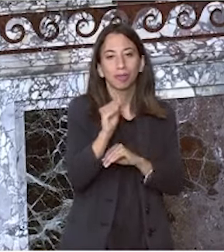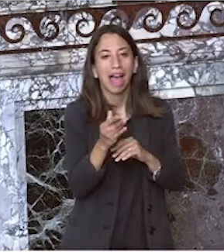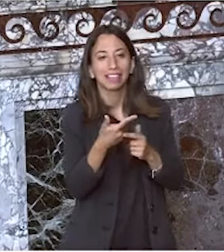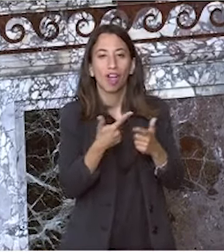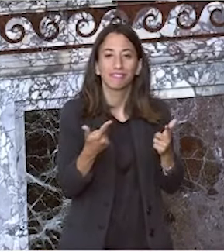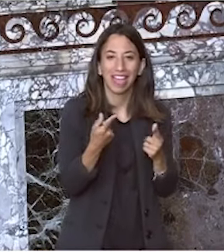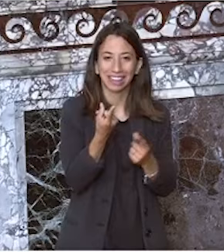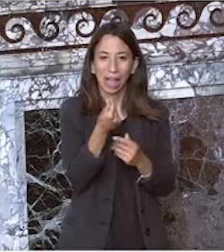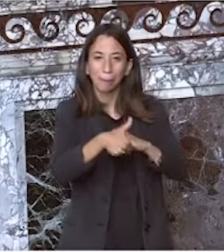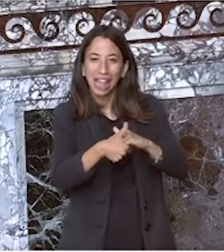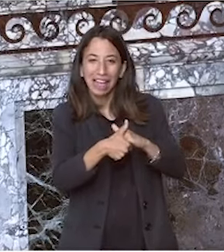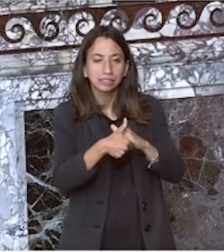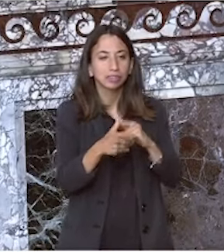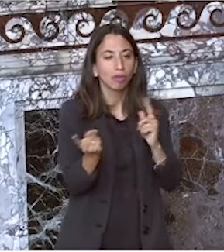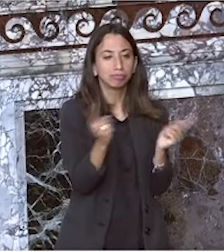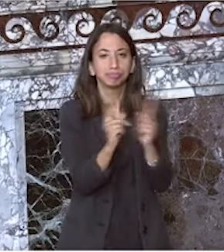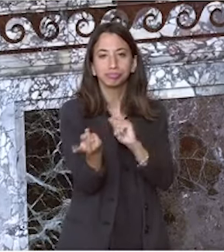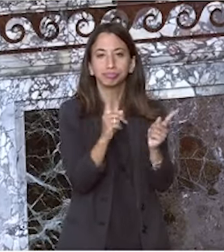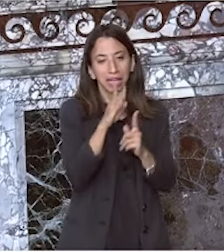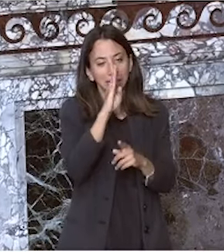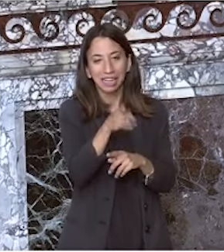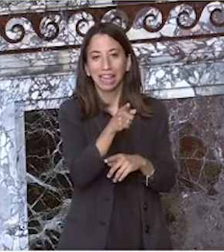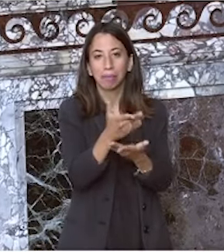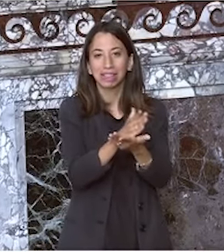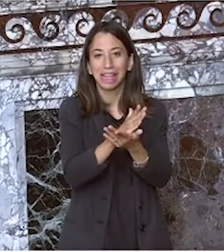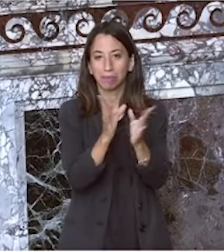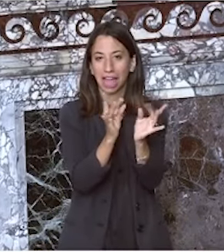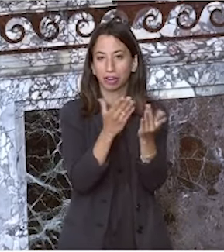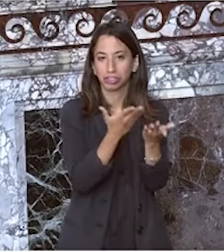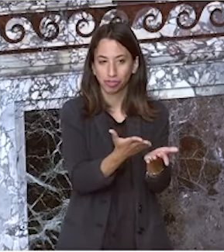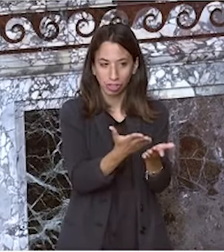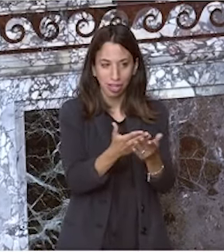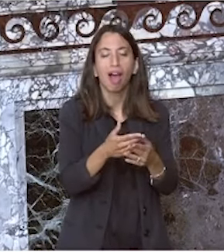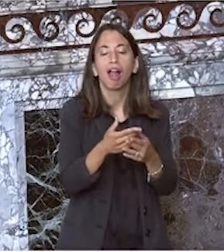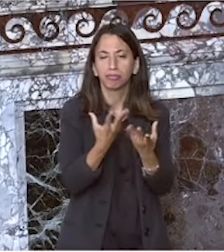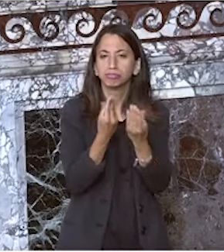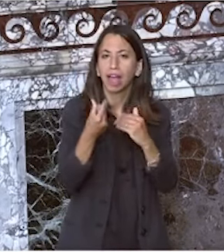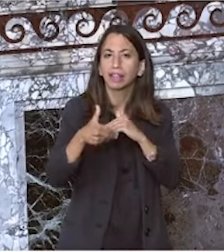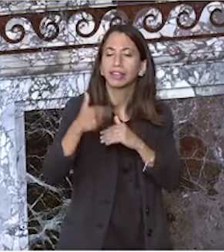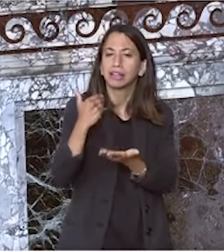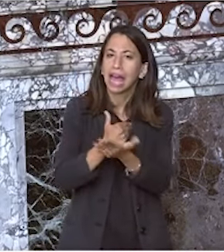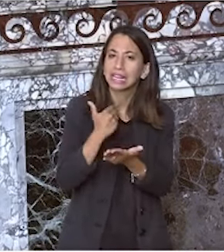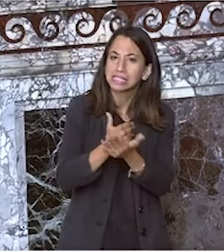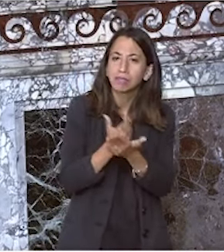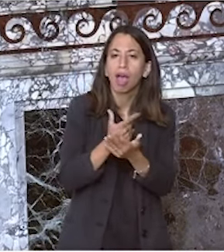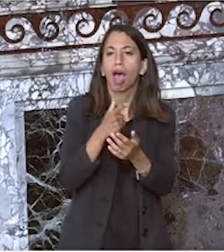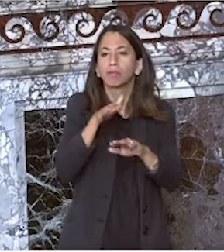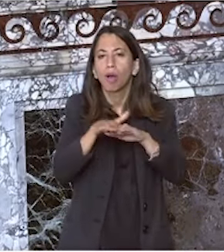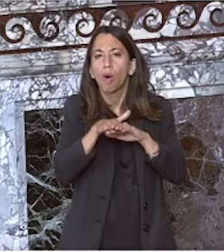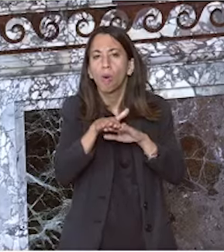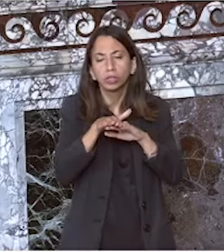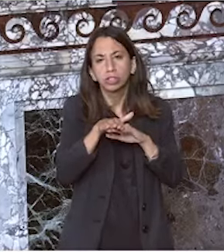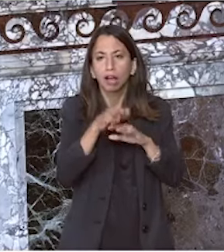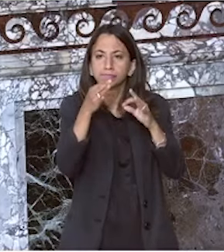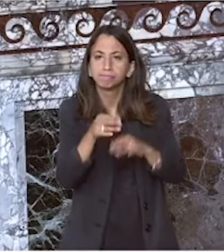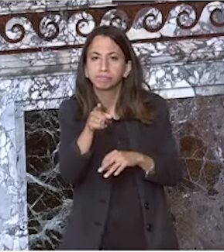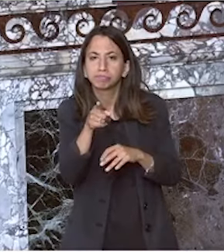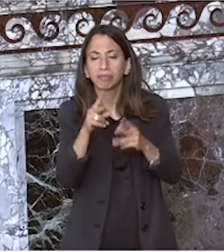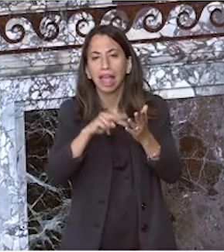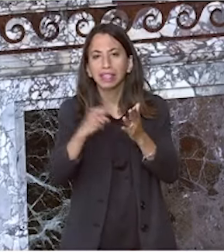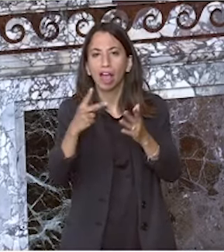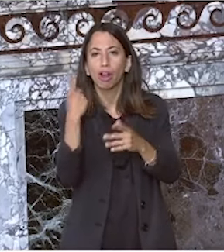offerta di prestiti. Le società di gestione del risparmio hanno avviato iniziative volte a utilizzare tecnologie a registri